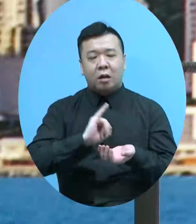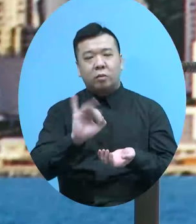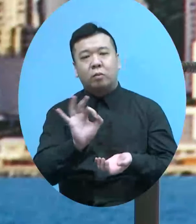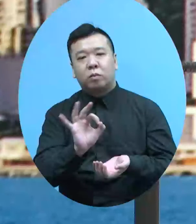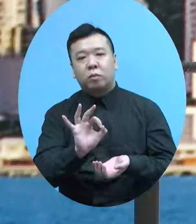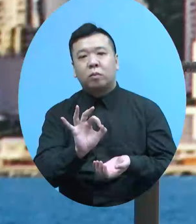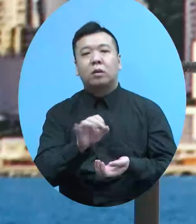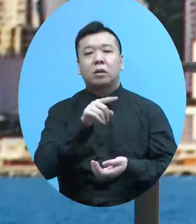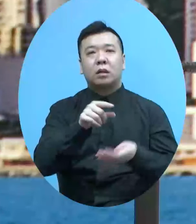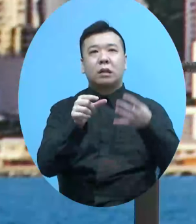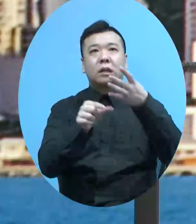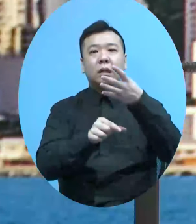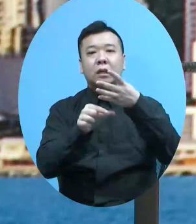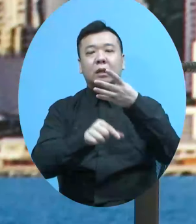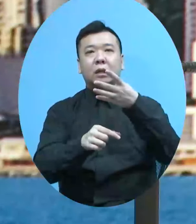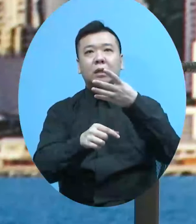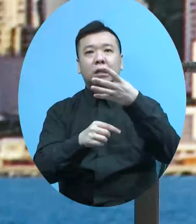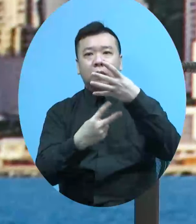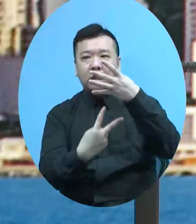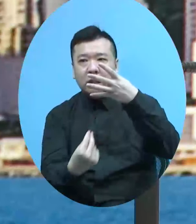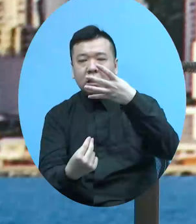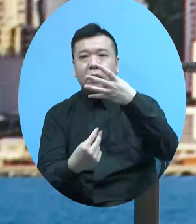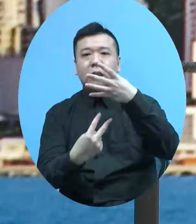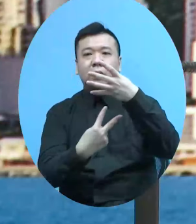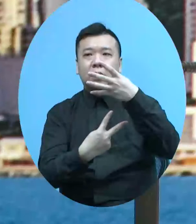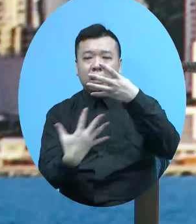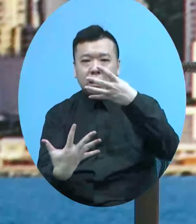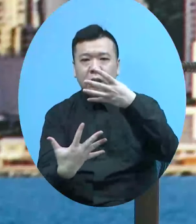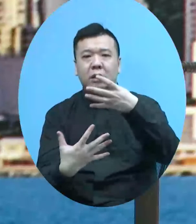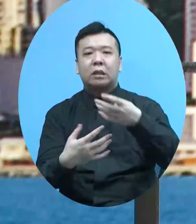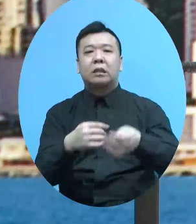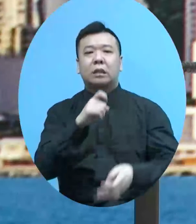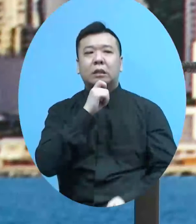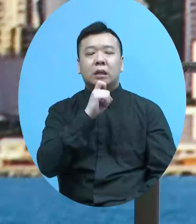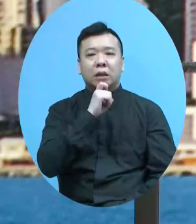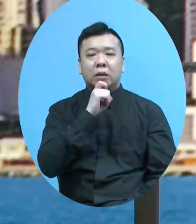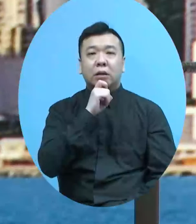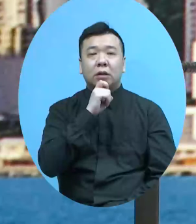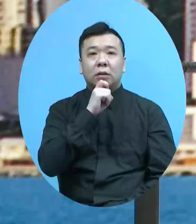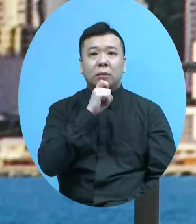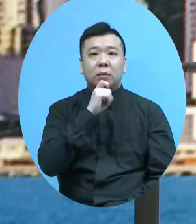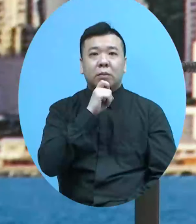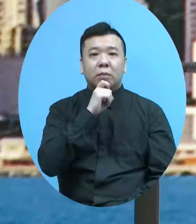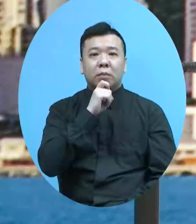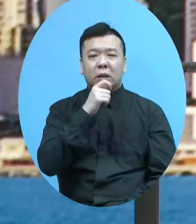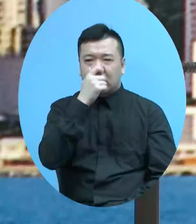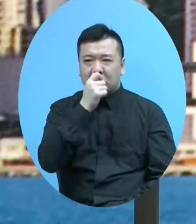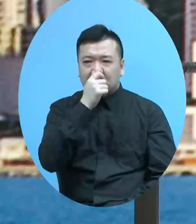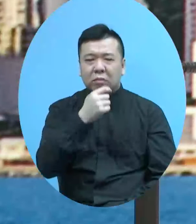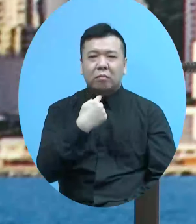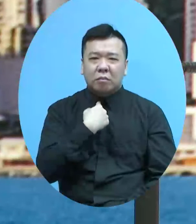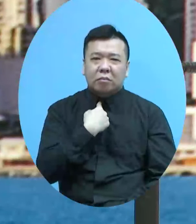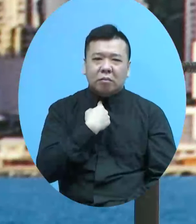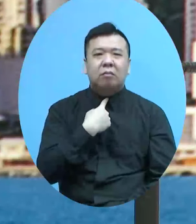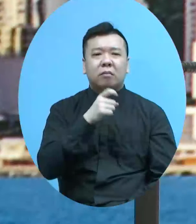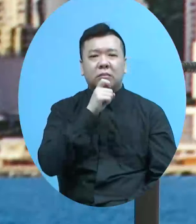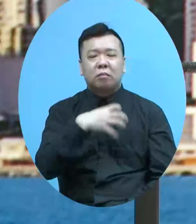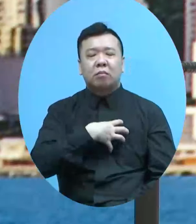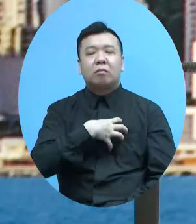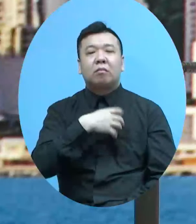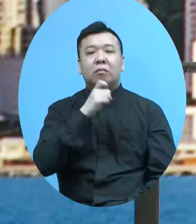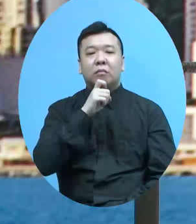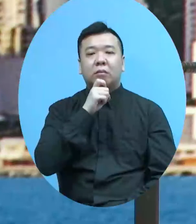只不過是4月27還有25號那時候就有一些好像雙峰級那樣的病